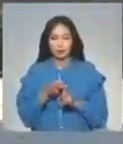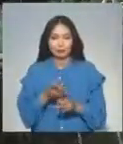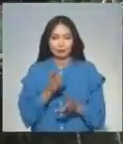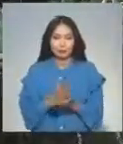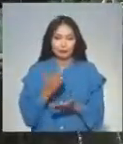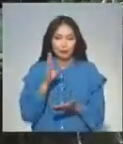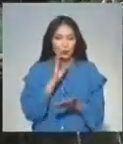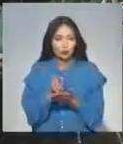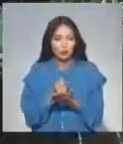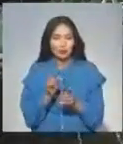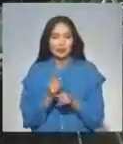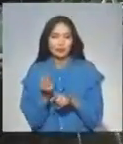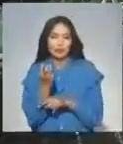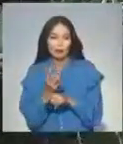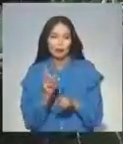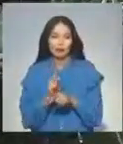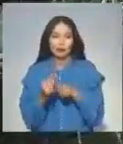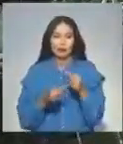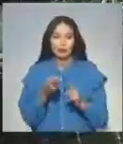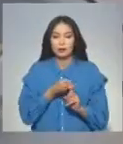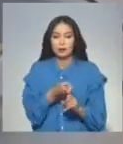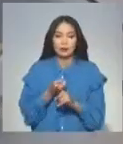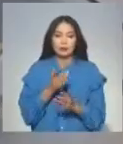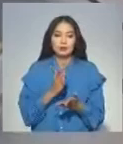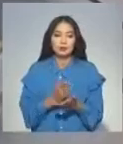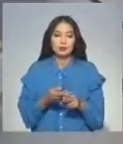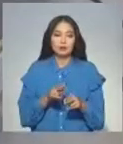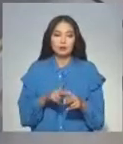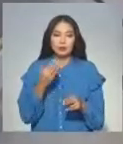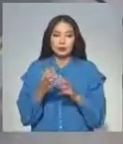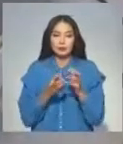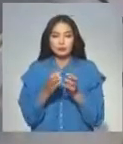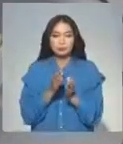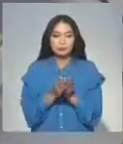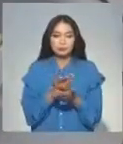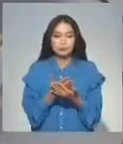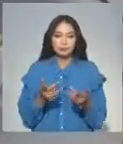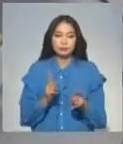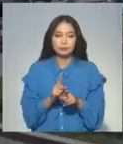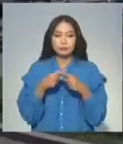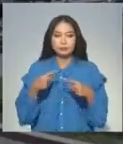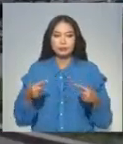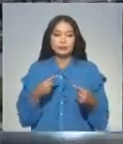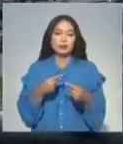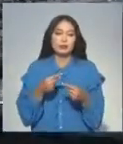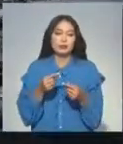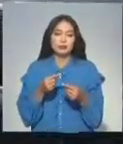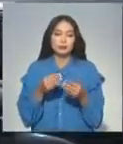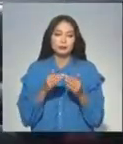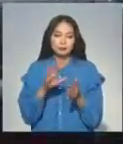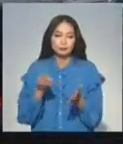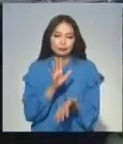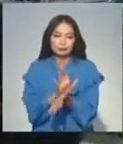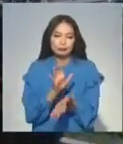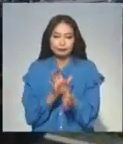қоймалары мен бұрқақтар арқылы тез тарайды дейді санитар мамандар. Сондай ақ көкөніс пен жеміс жидекті және өзге де тұрмыстық заттарды лас қолмен